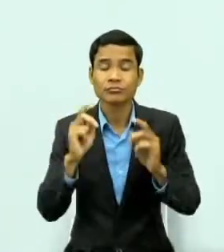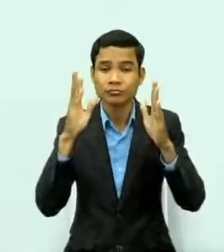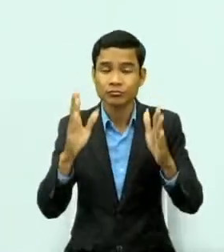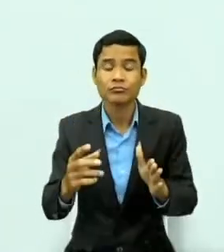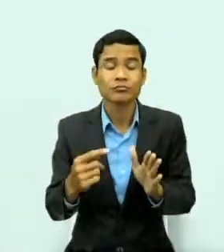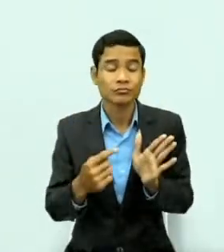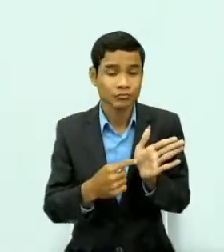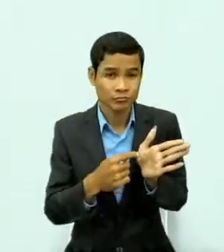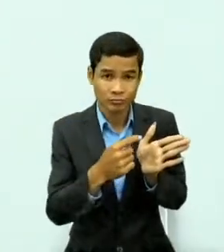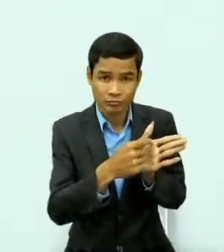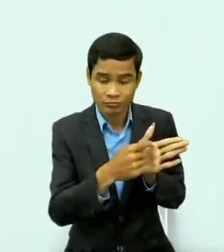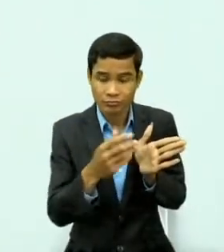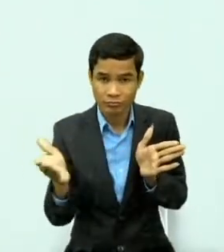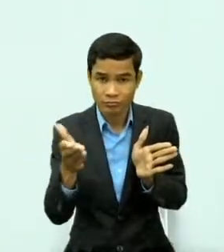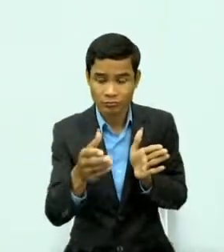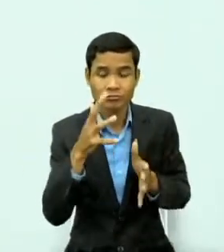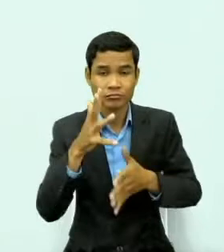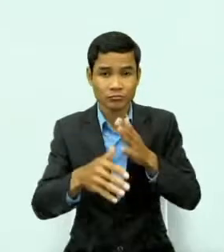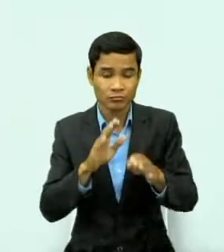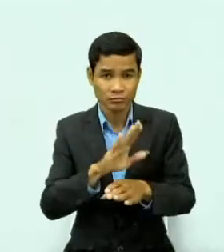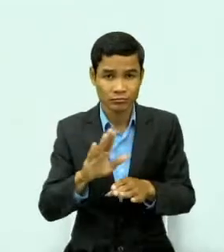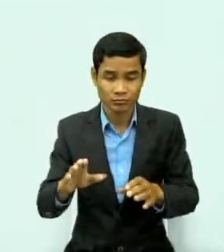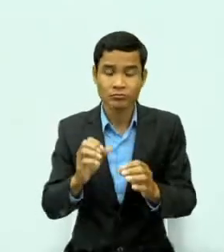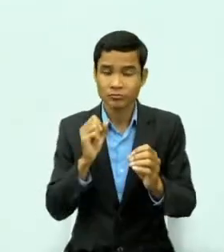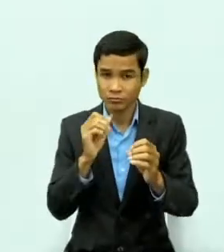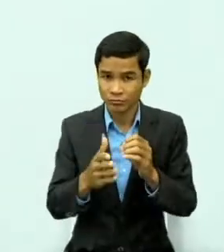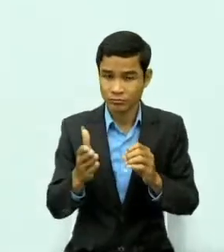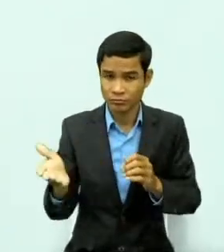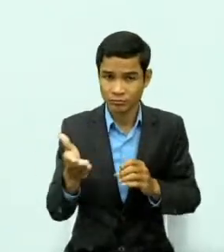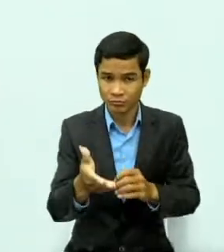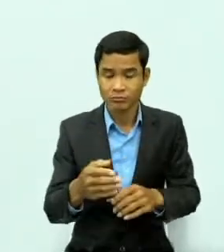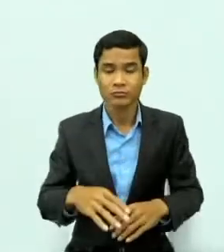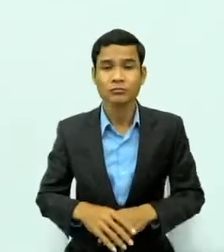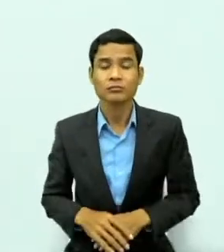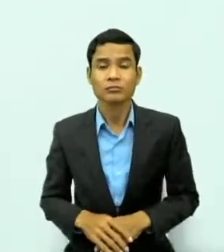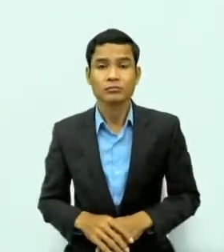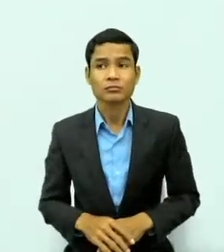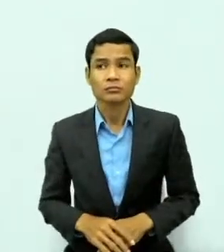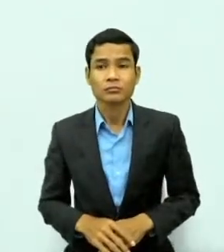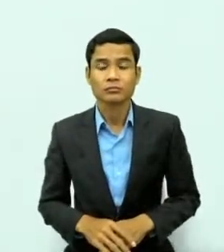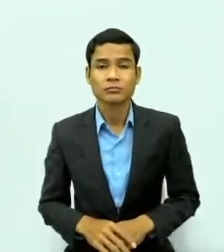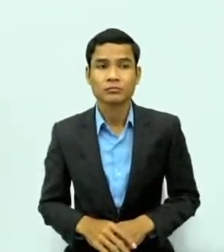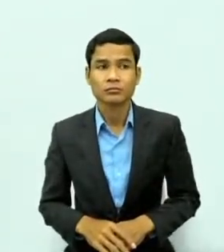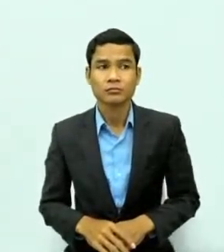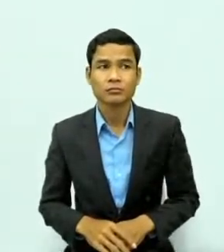កចង្អុលកូនកូនត្រៀមខ្លួនអានចាចាប់ផ្ដើម